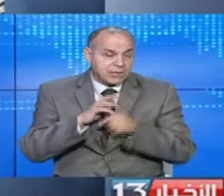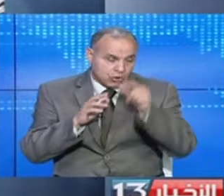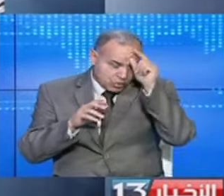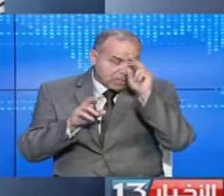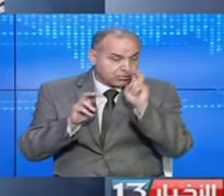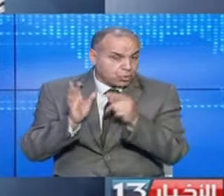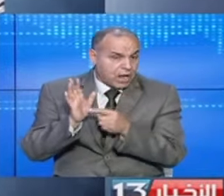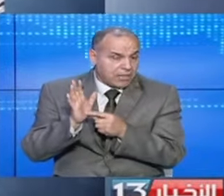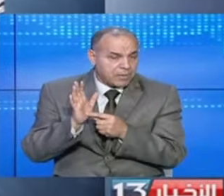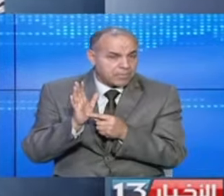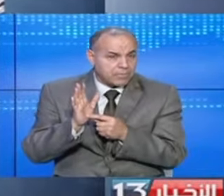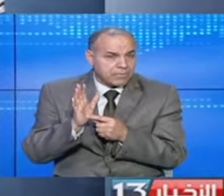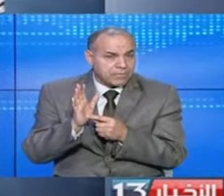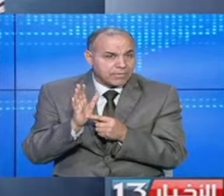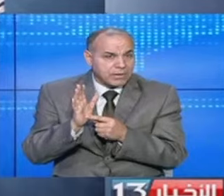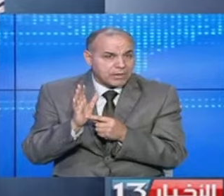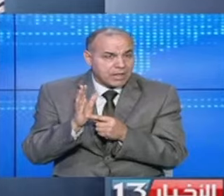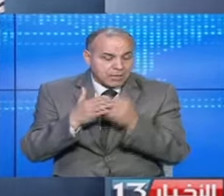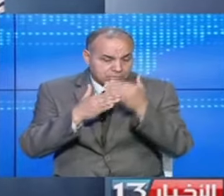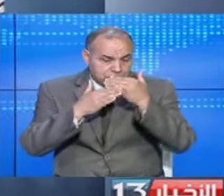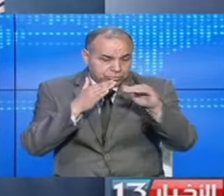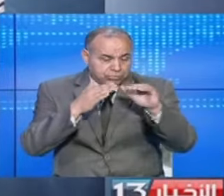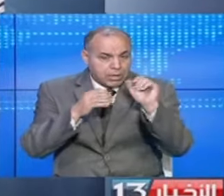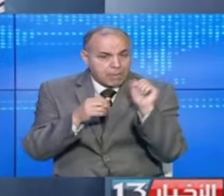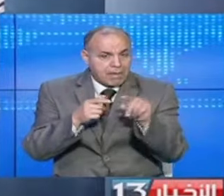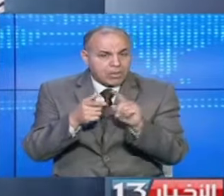هذا يقول أنه حسب الرسالة التي